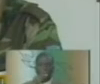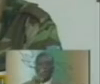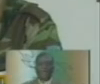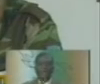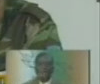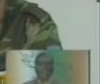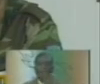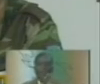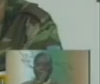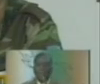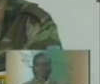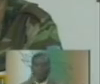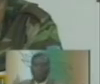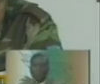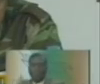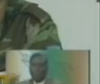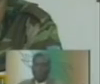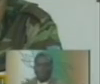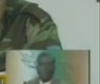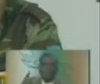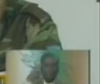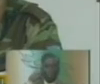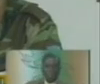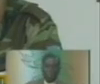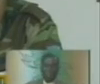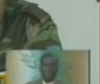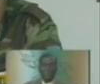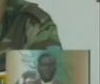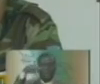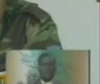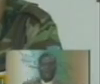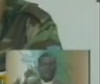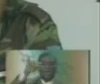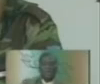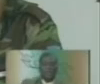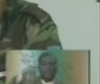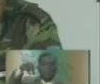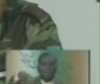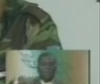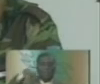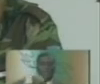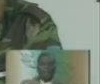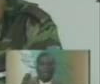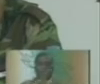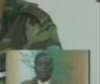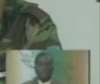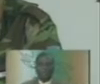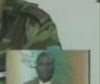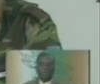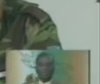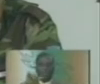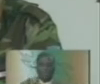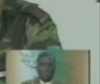sécurité s'est rendue à mission de vérification à Ouassakara, dans la commune de Yopougon.